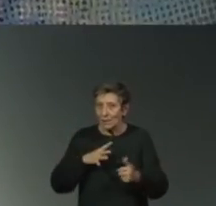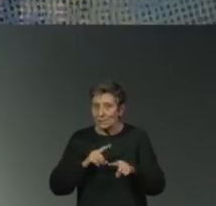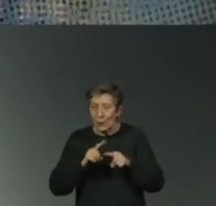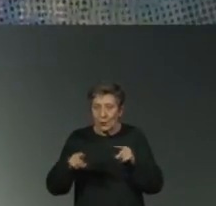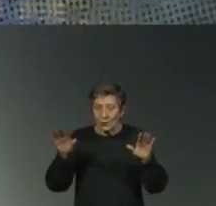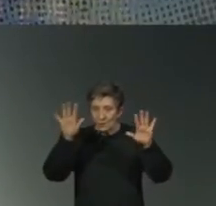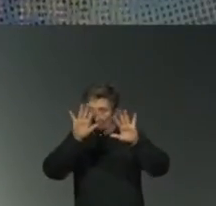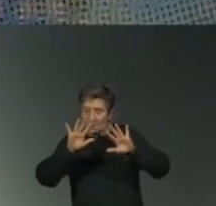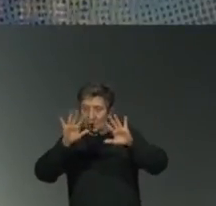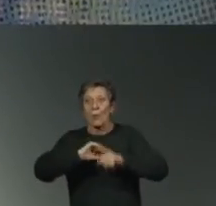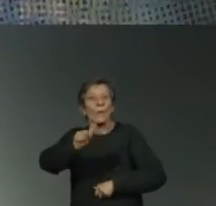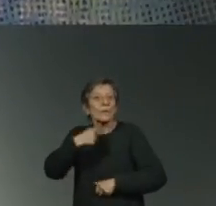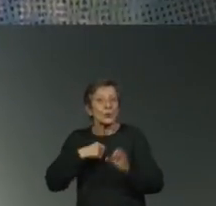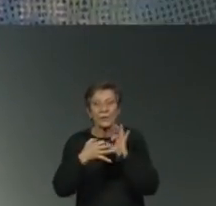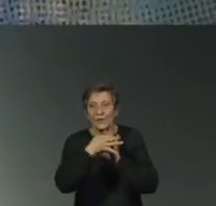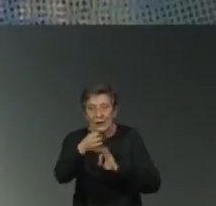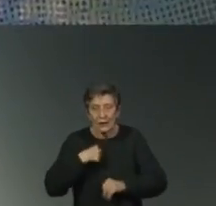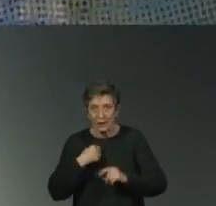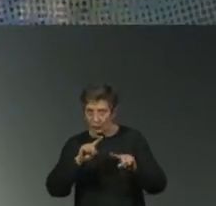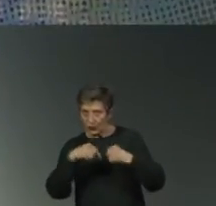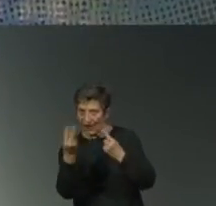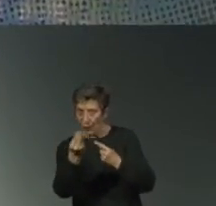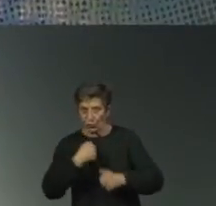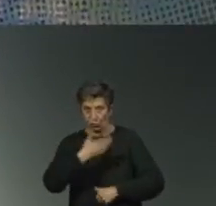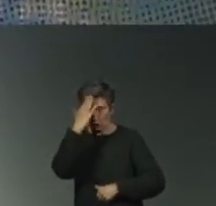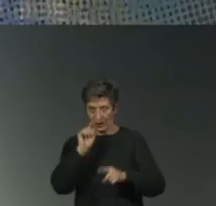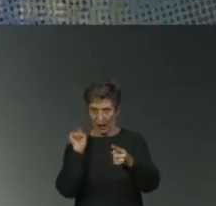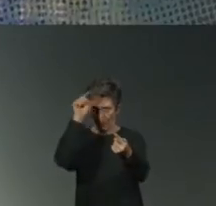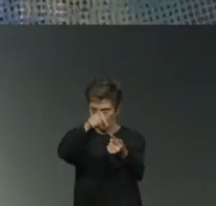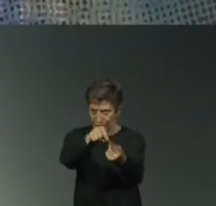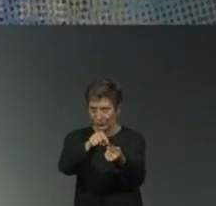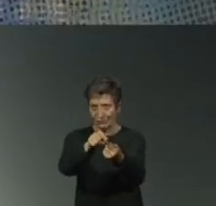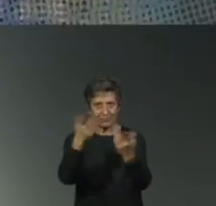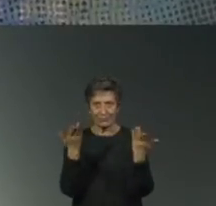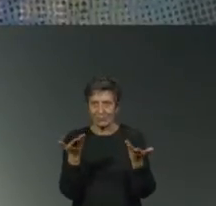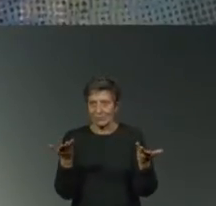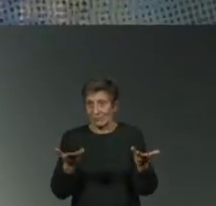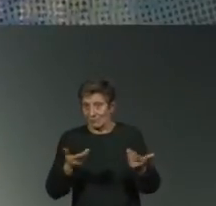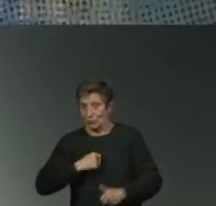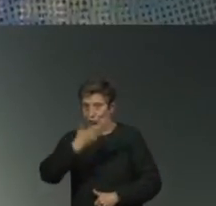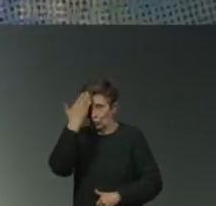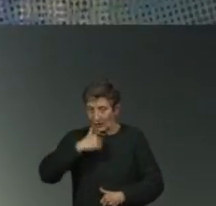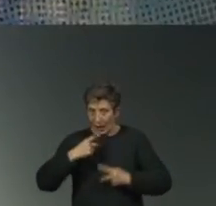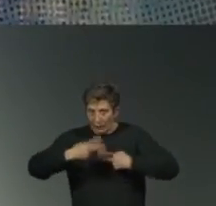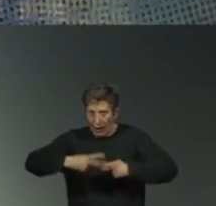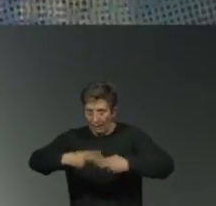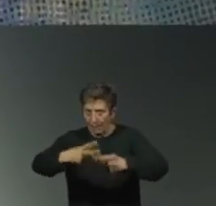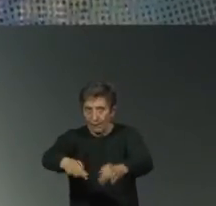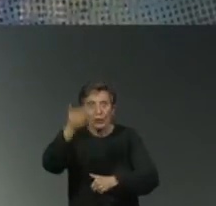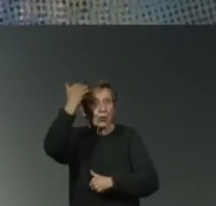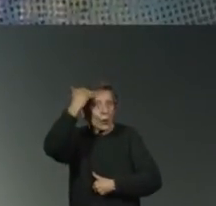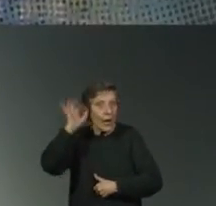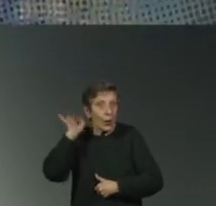d'avance, je sais où je vais. En général, j'ai vraiment le point d'arrivée. Les différentes étapes, mais tout le reste,